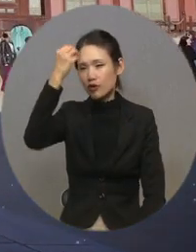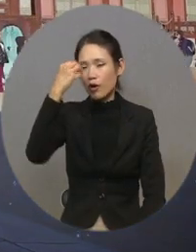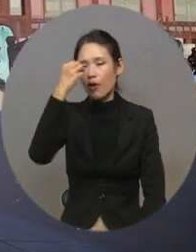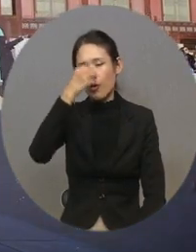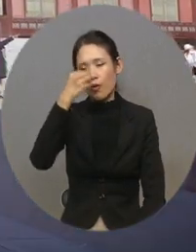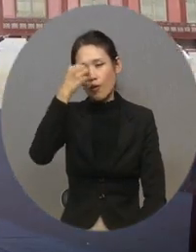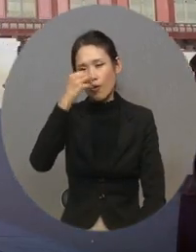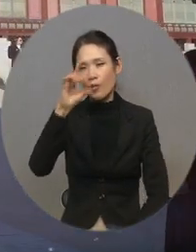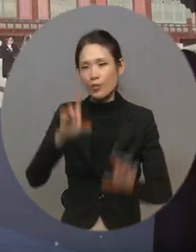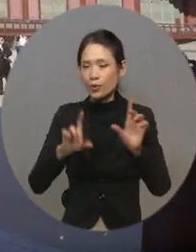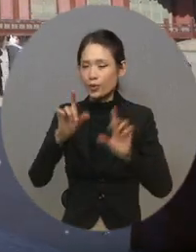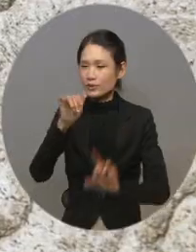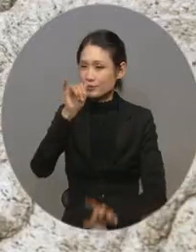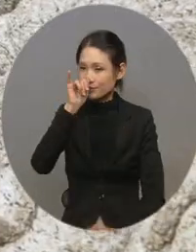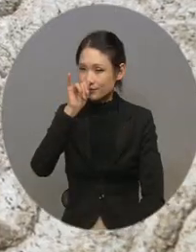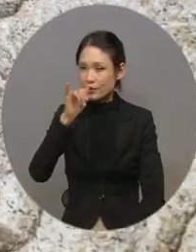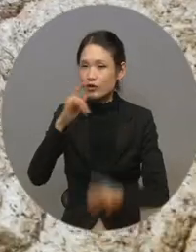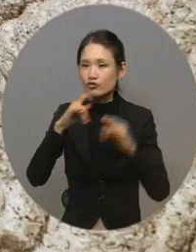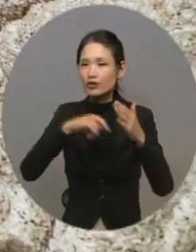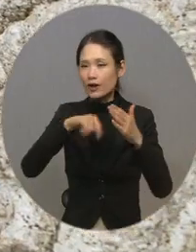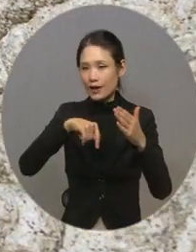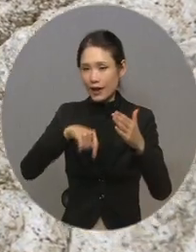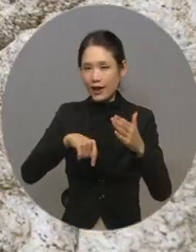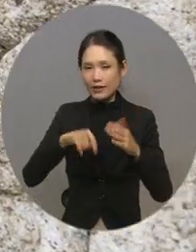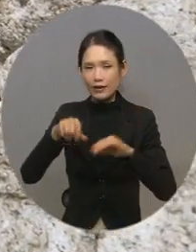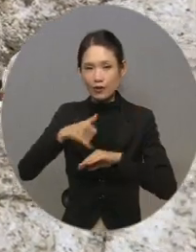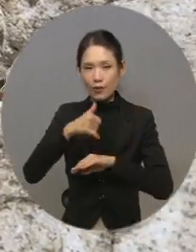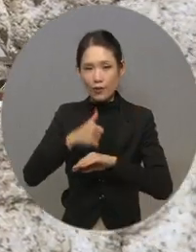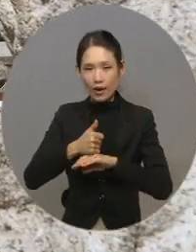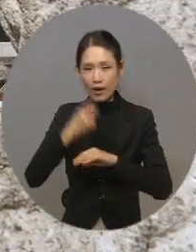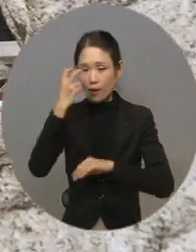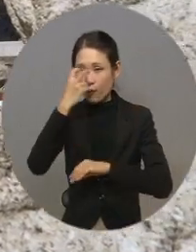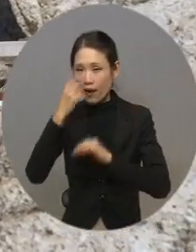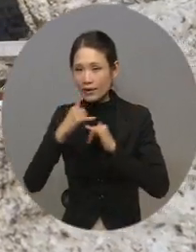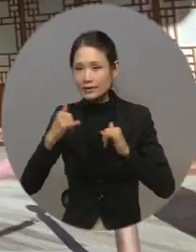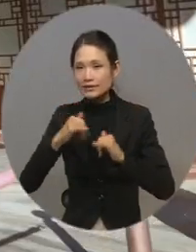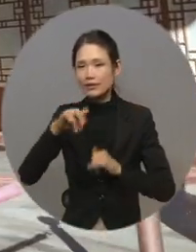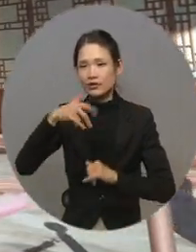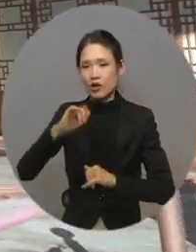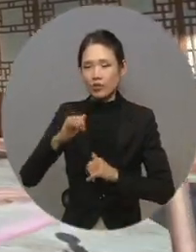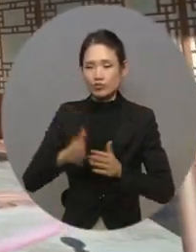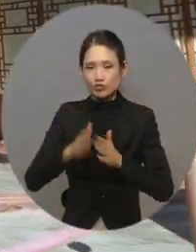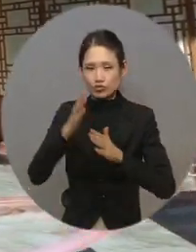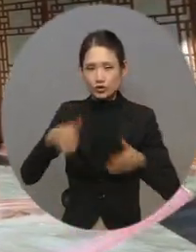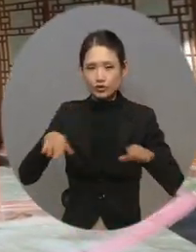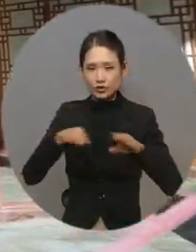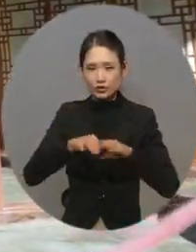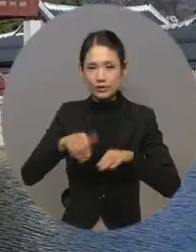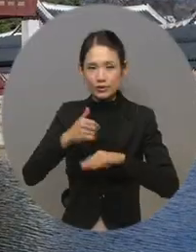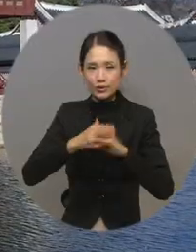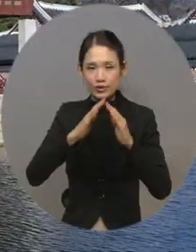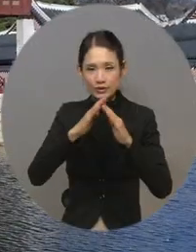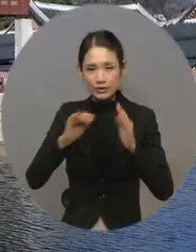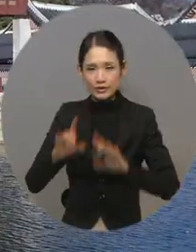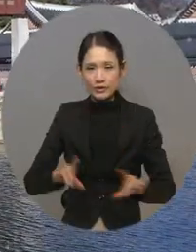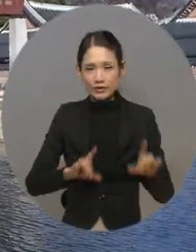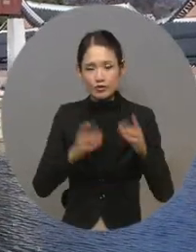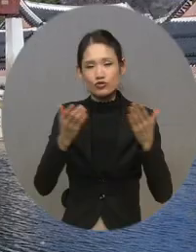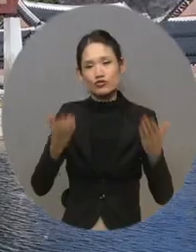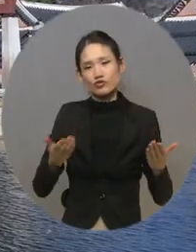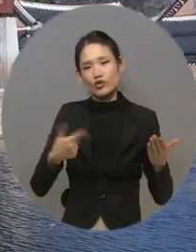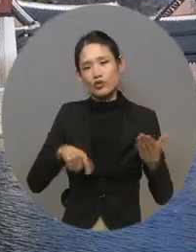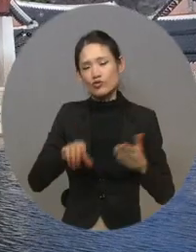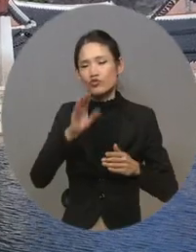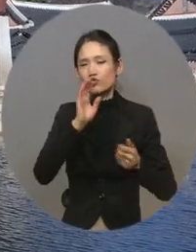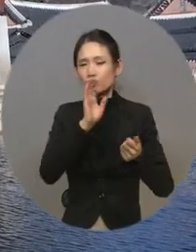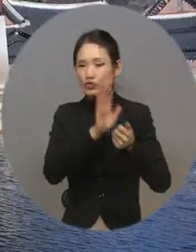모습이었습니다. 궁궐 안에는 왕과 관리들의 정무시설, 왕족들의 생활공간, 휴식을 위한